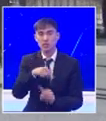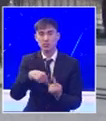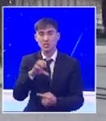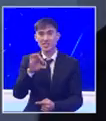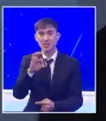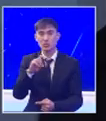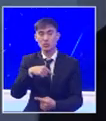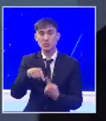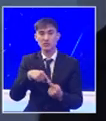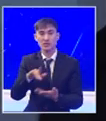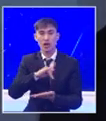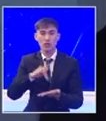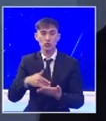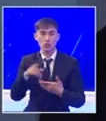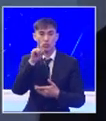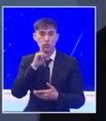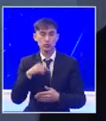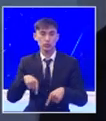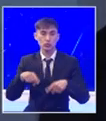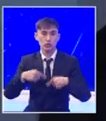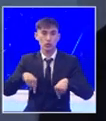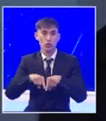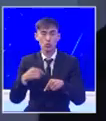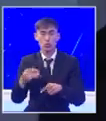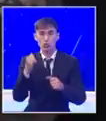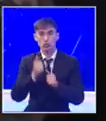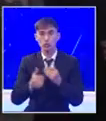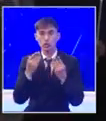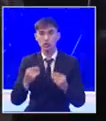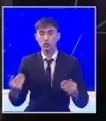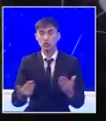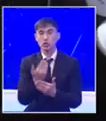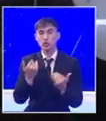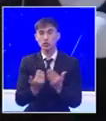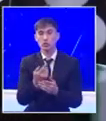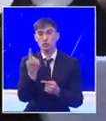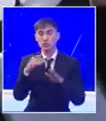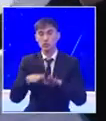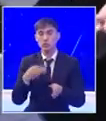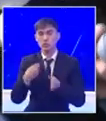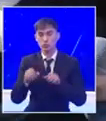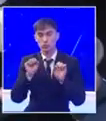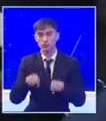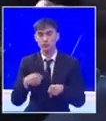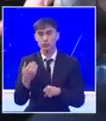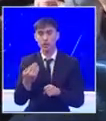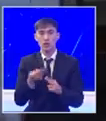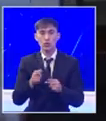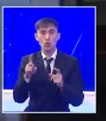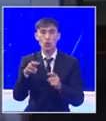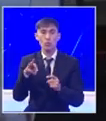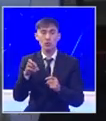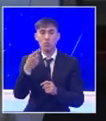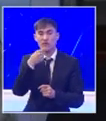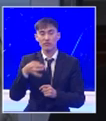Ақсубаев бизнесті қала тұрғындарына ыңғайлы қылып ұйымдастырған. Онда күн сайын жаңа өнімдерді бір жерден сатып алу мүмкіндігі қарастырылды. Тоймарттың